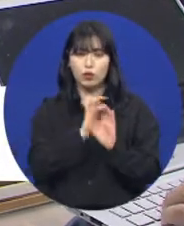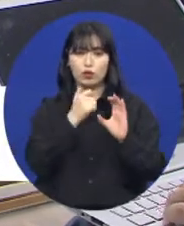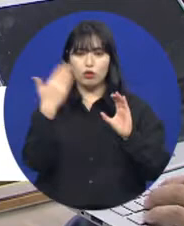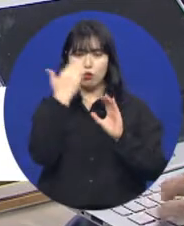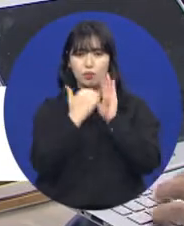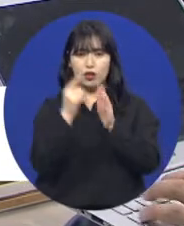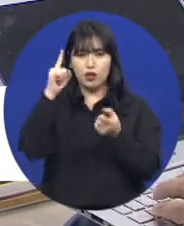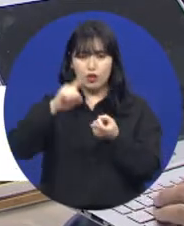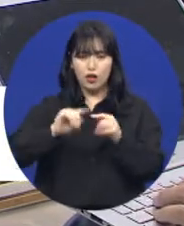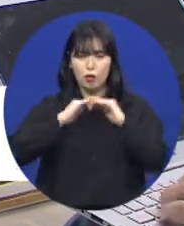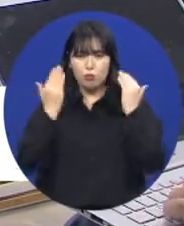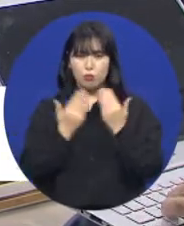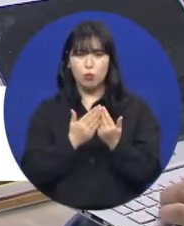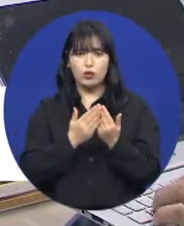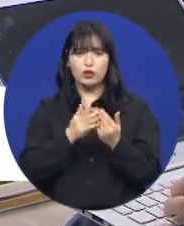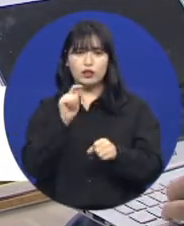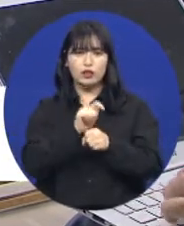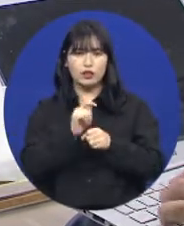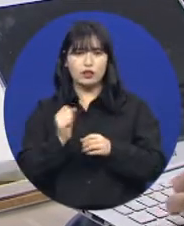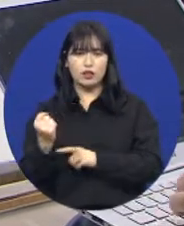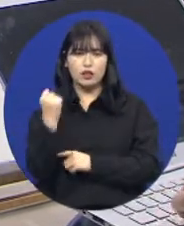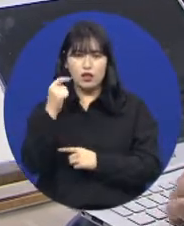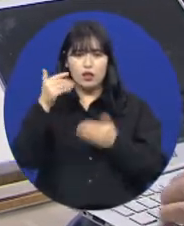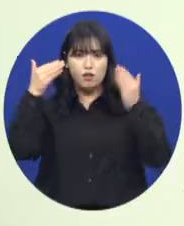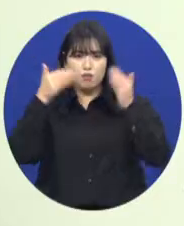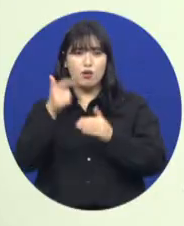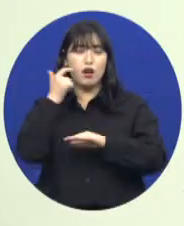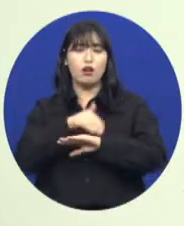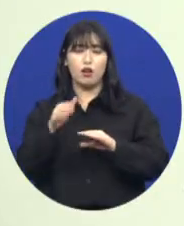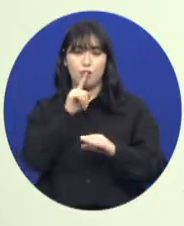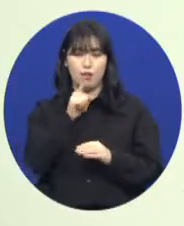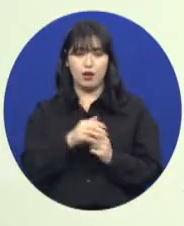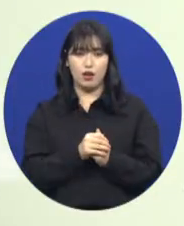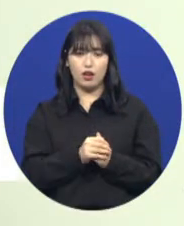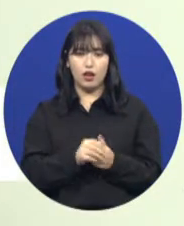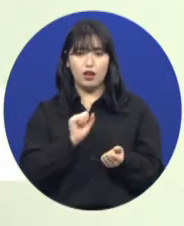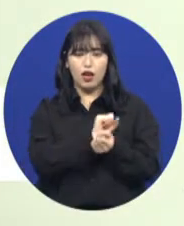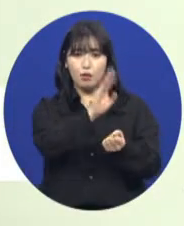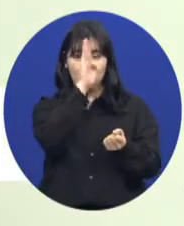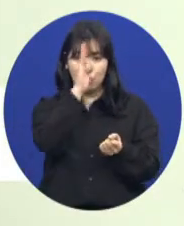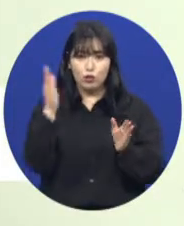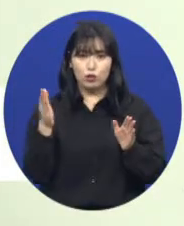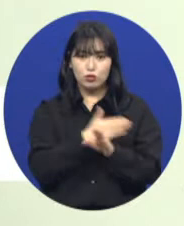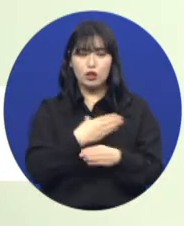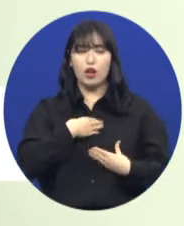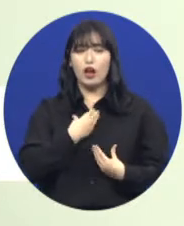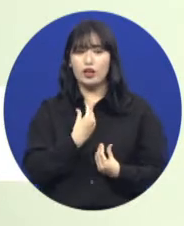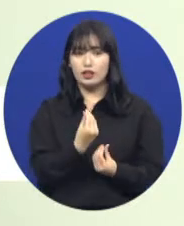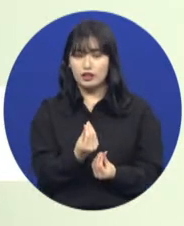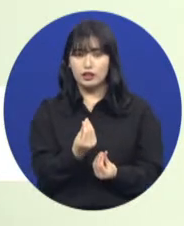방역에 모든 행정력을 쏟아붓겠다고 말했습니다. 감염병으로부터 안전한